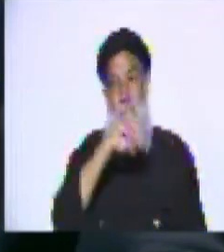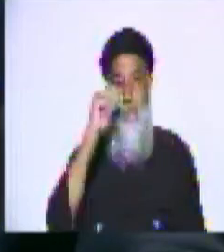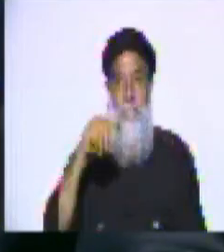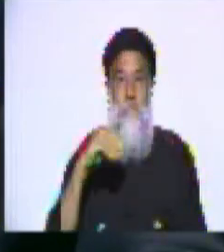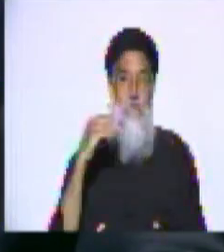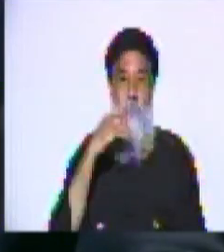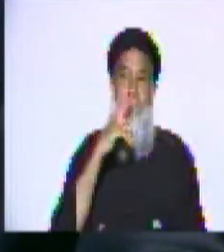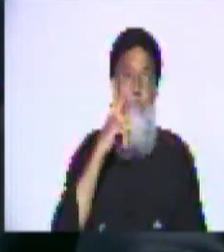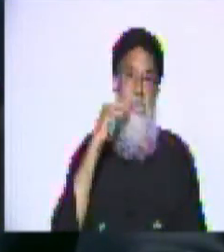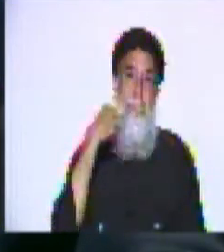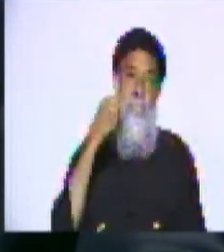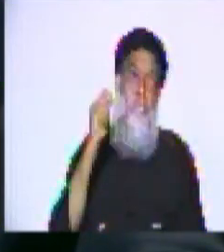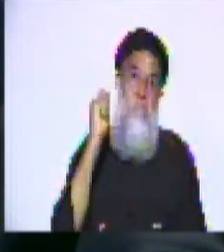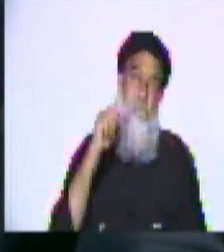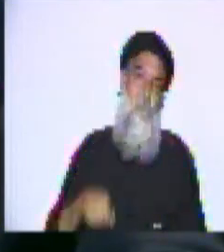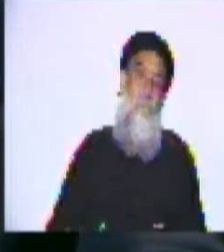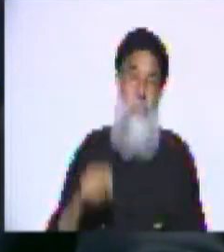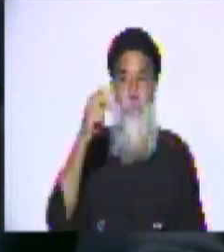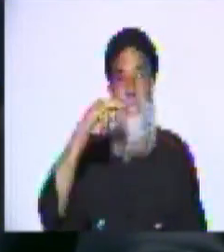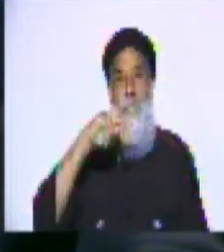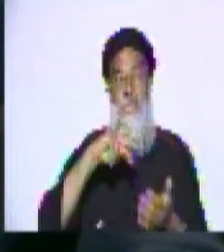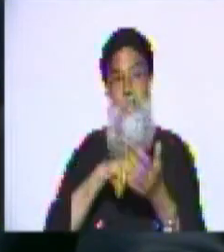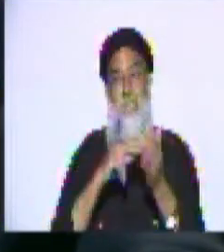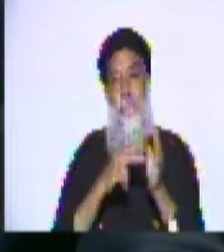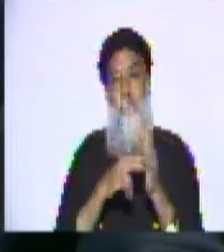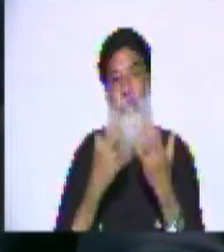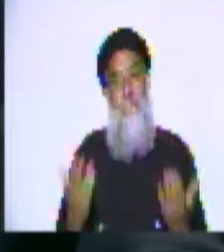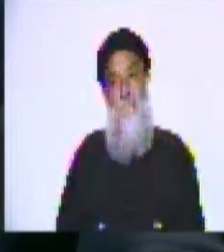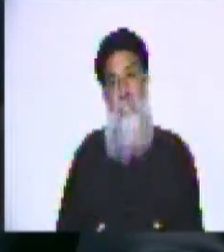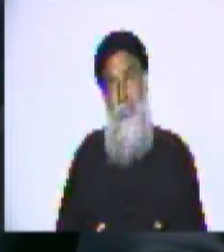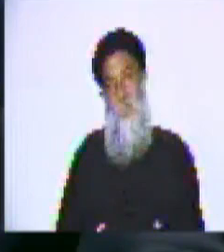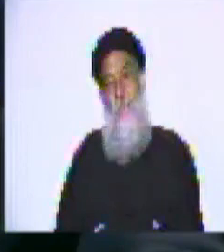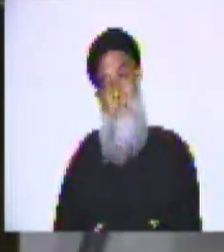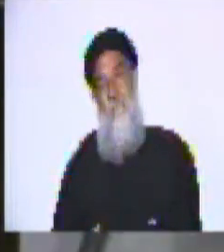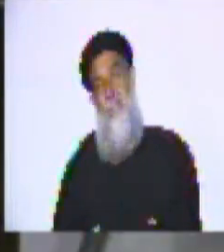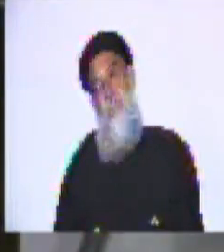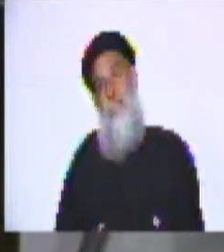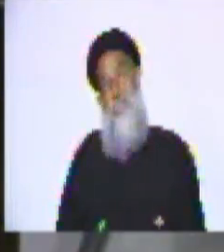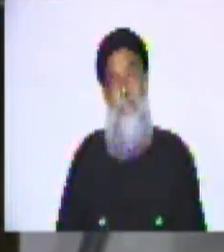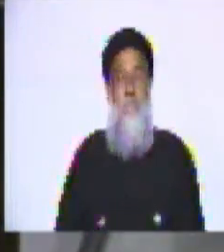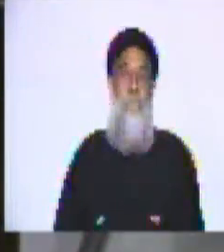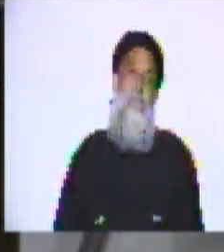بطرس، هو يقول لك ماذا ينبغي أن تفعل. هنا بقى